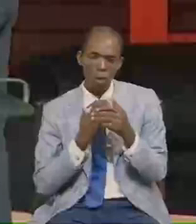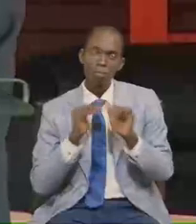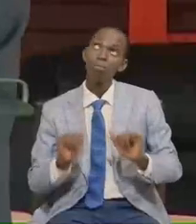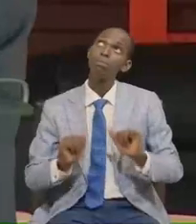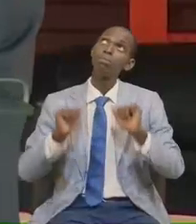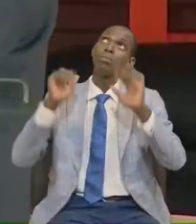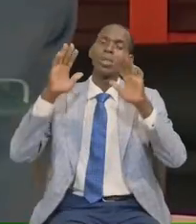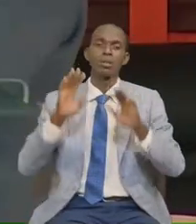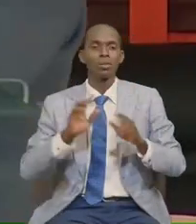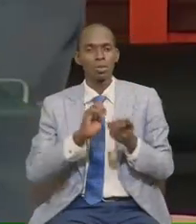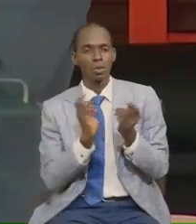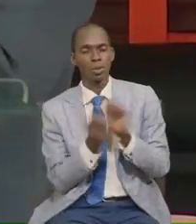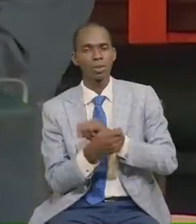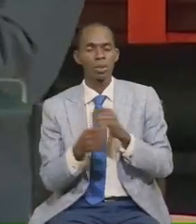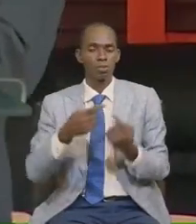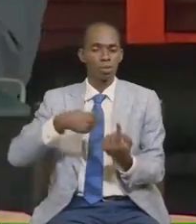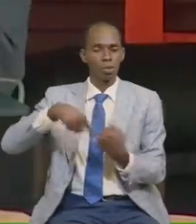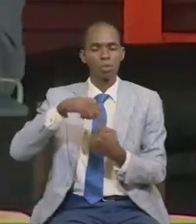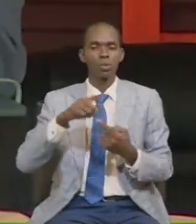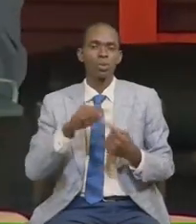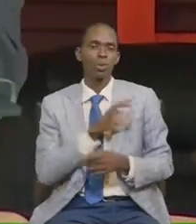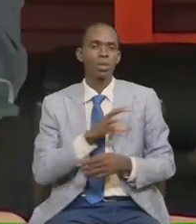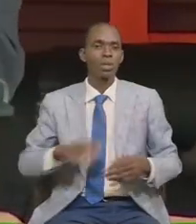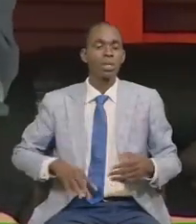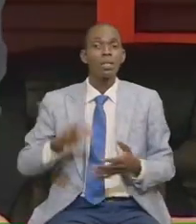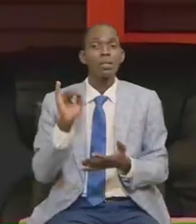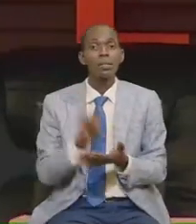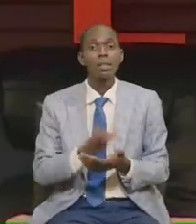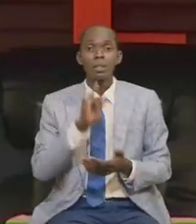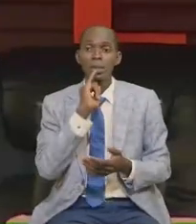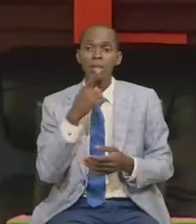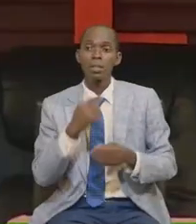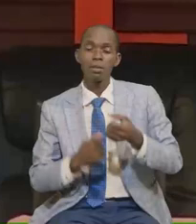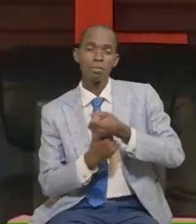viens à Christ. Ça c'est la fondation. Tu